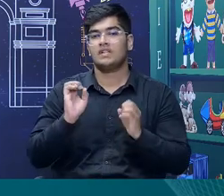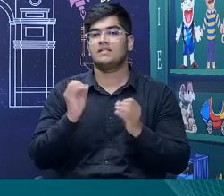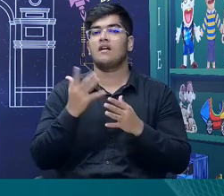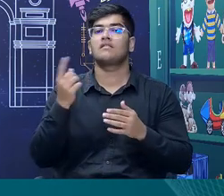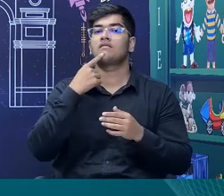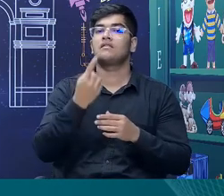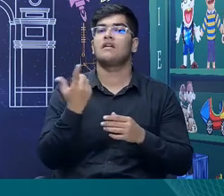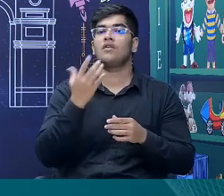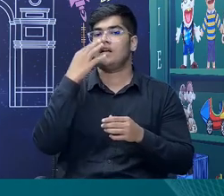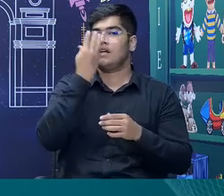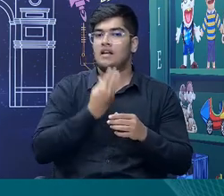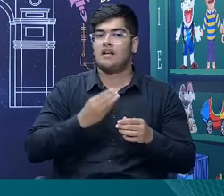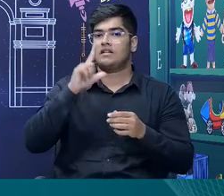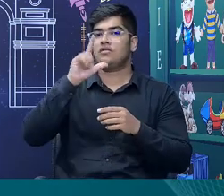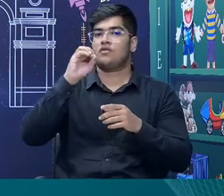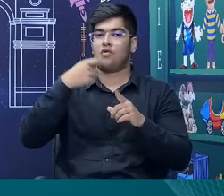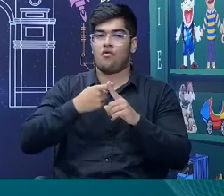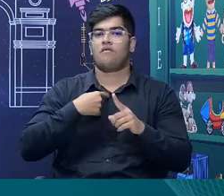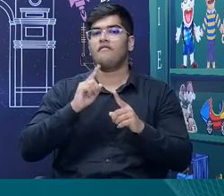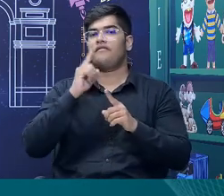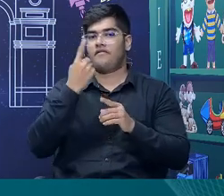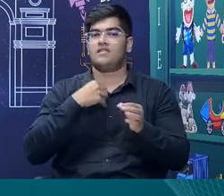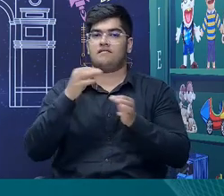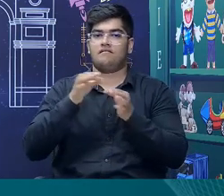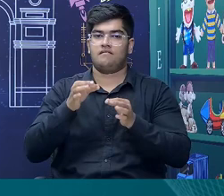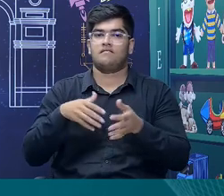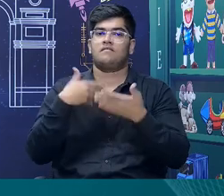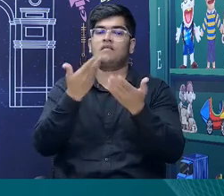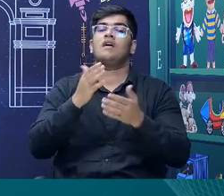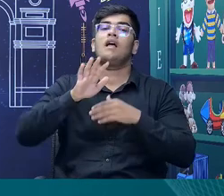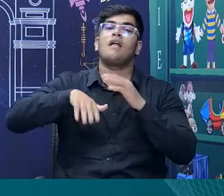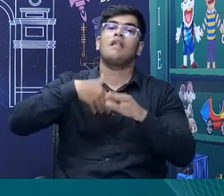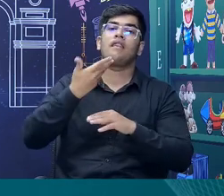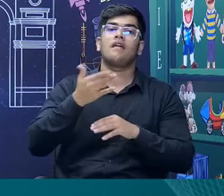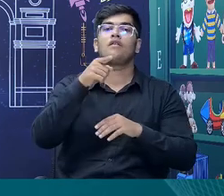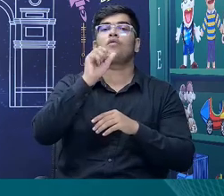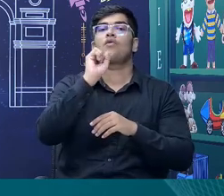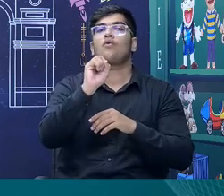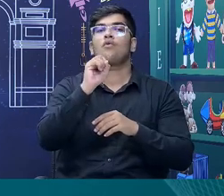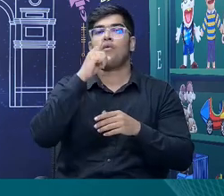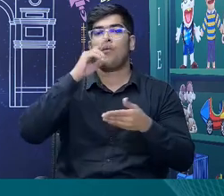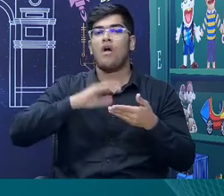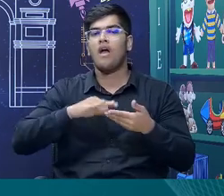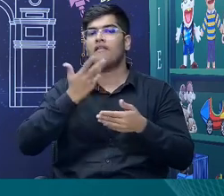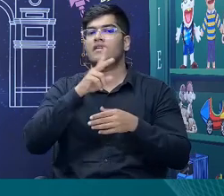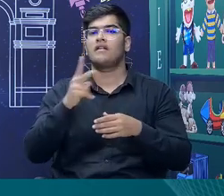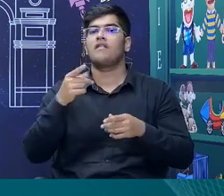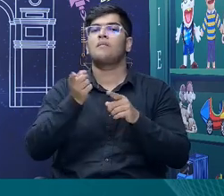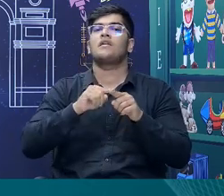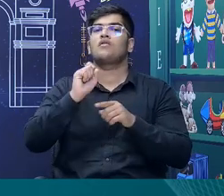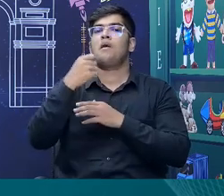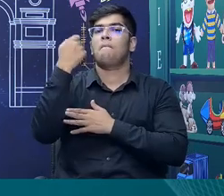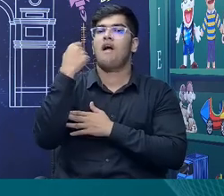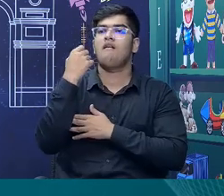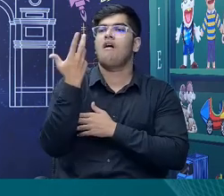गणेश लोक से तो मैं उसके बड़े में पहले बताती हूं और फिर उनके कंसर्ट्स के बड़े में बताऊंगी की उनकी शक्तियां कौन है